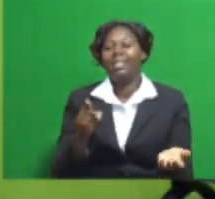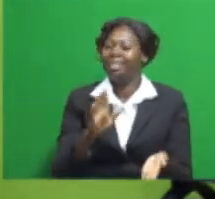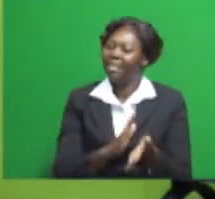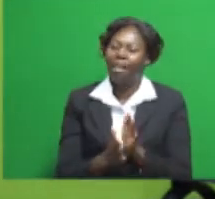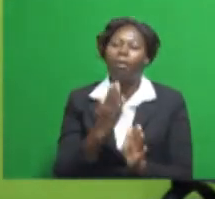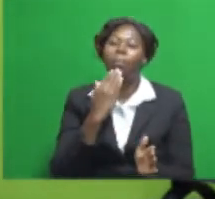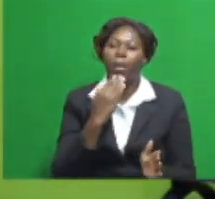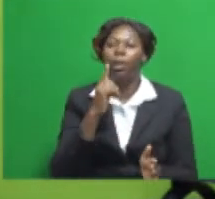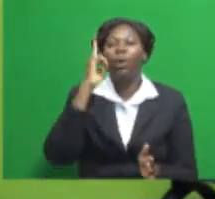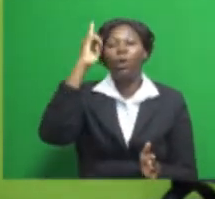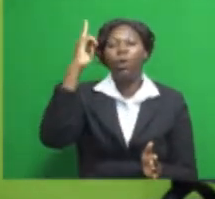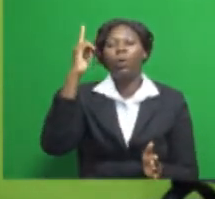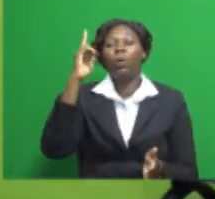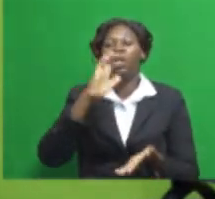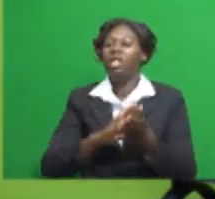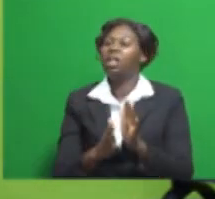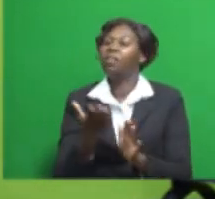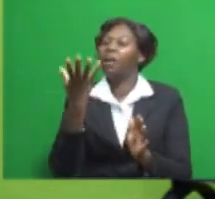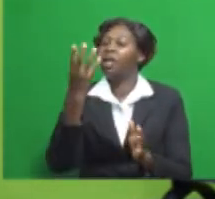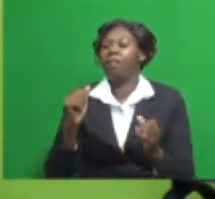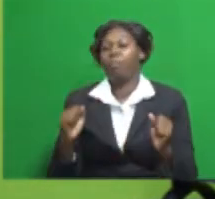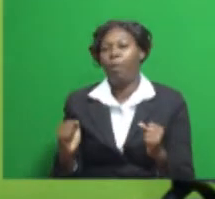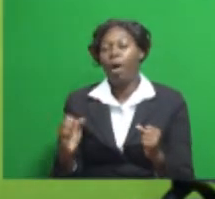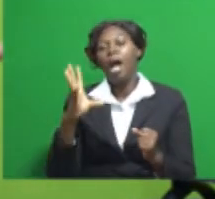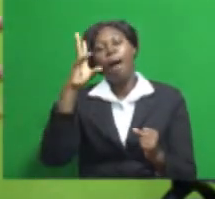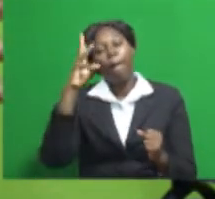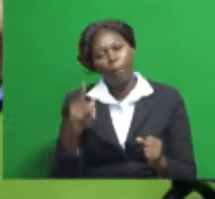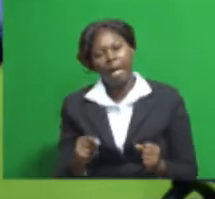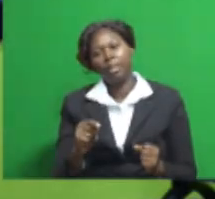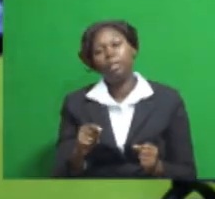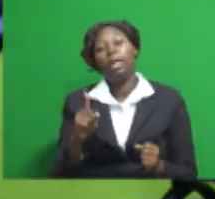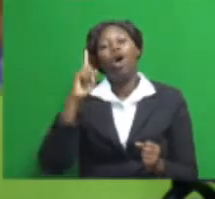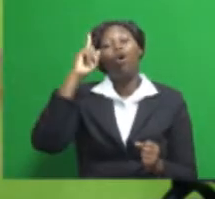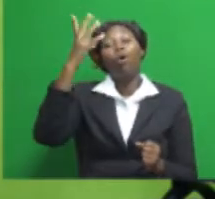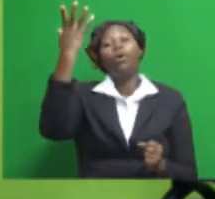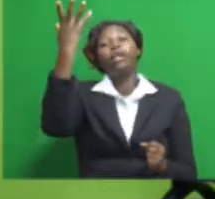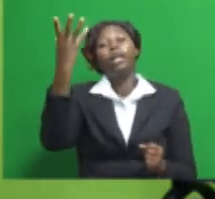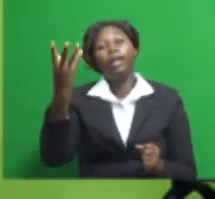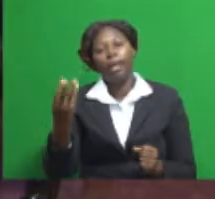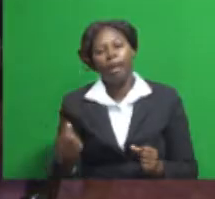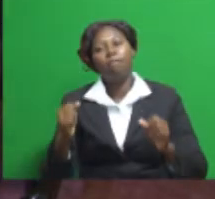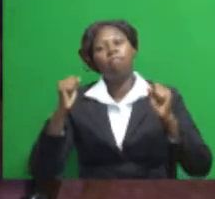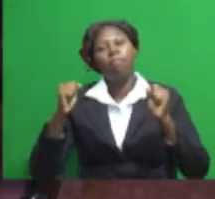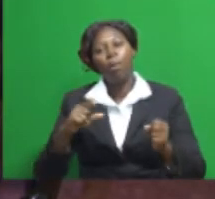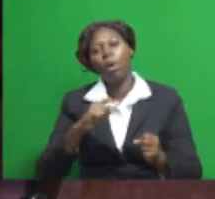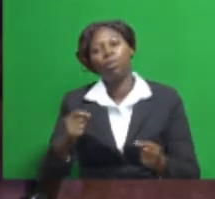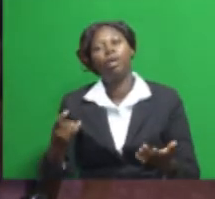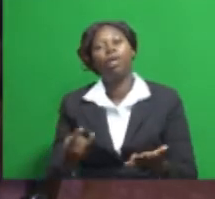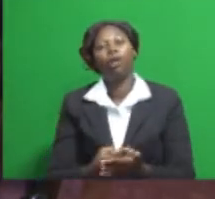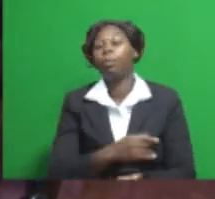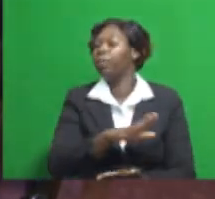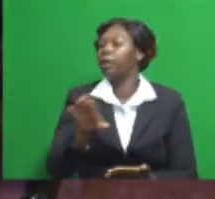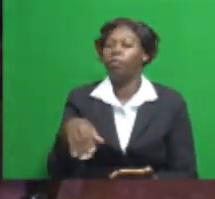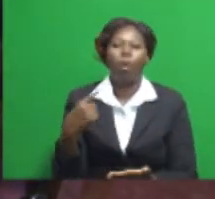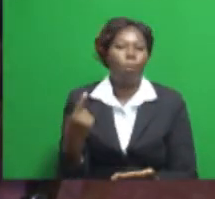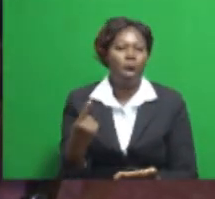ndinoti muchiverenga pastor kuna vaHebheru. Kunobva kwaita kunge kwakupa summary yezvatiri kudzidzisa izvi. Kuti chinonzi kutenda